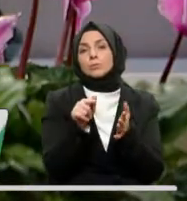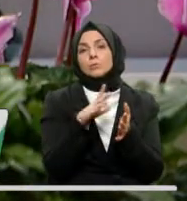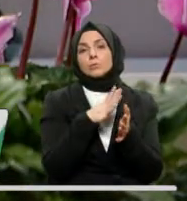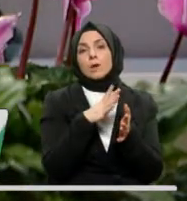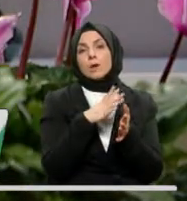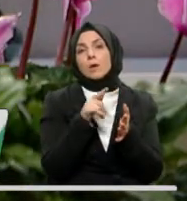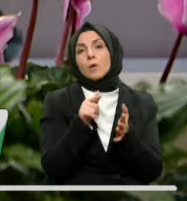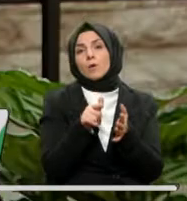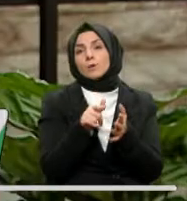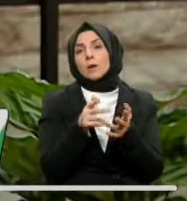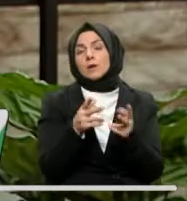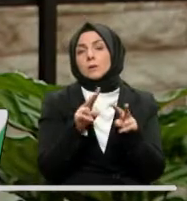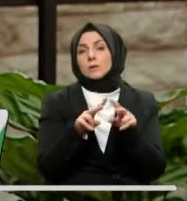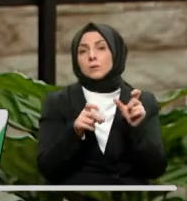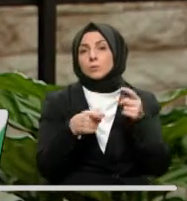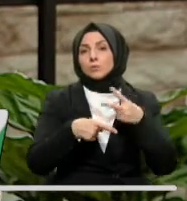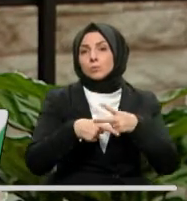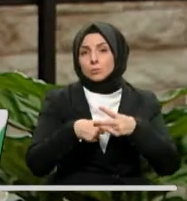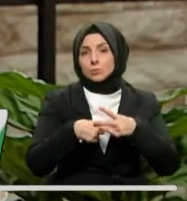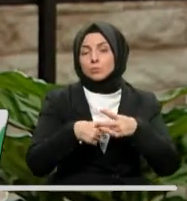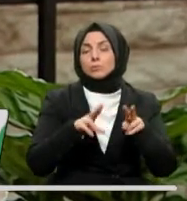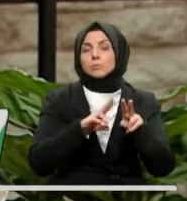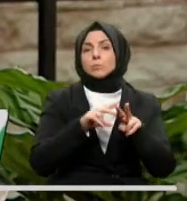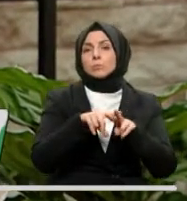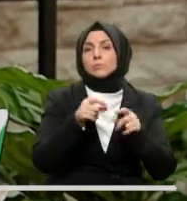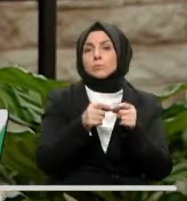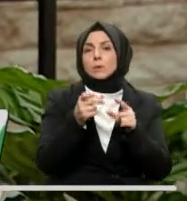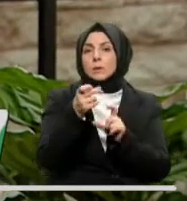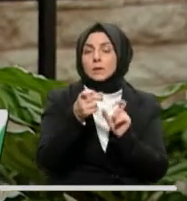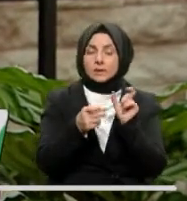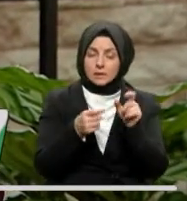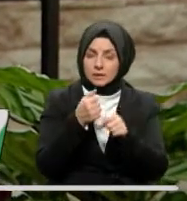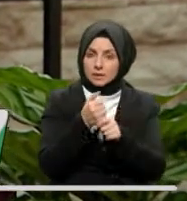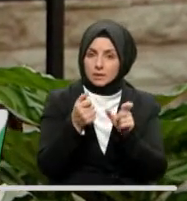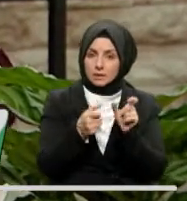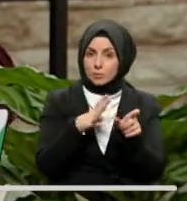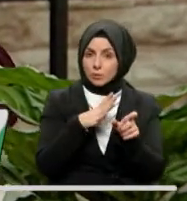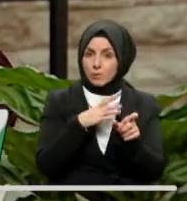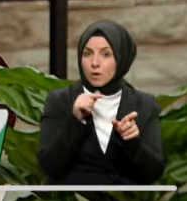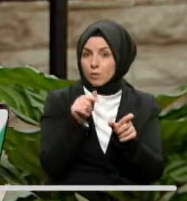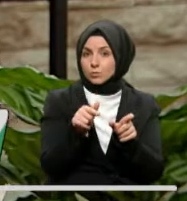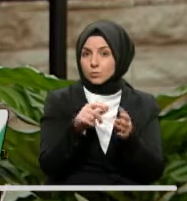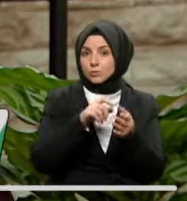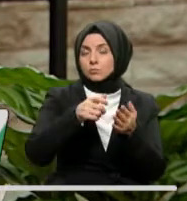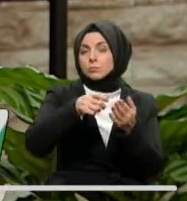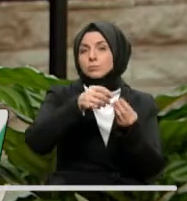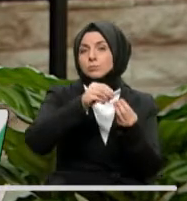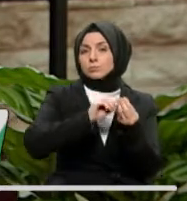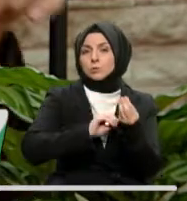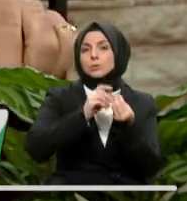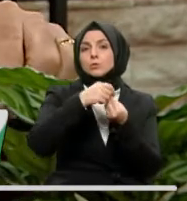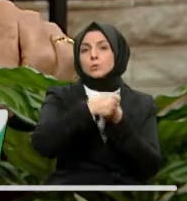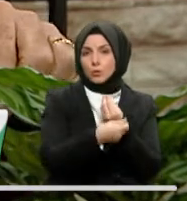kablonun iki şekilde kullanabilirsiniz bir soydunuz suya koydunuz kavanozun koydunuz kapağını kapatın Bir iki gün